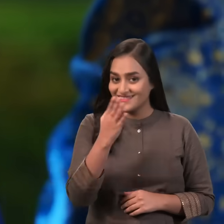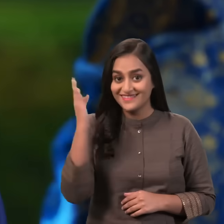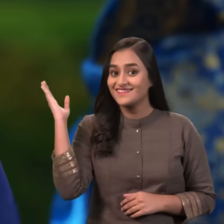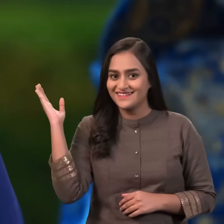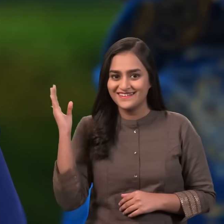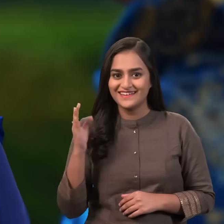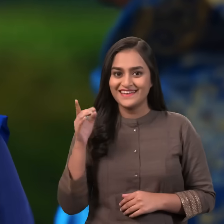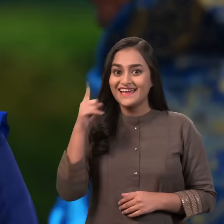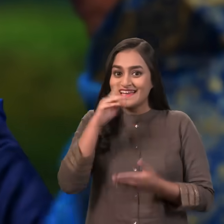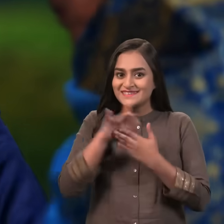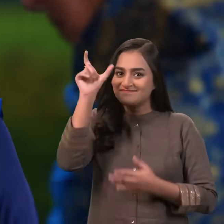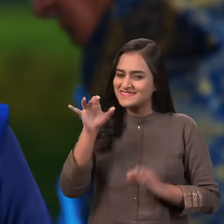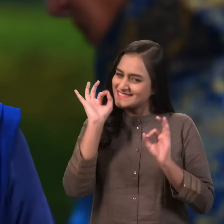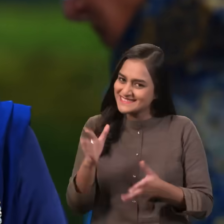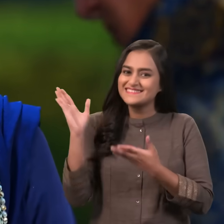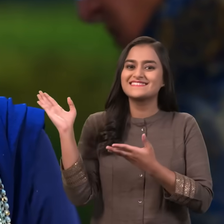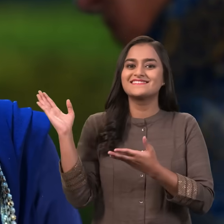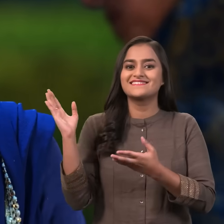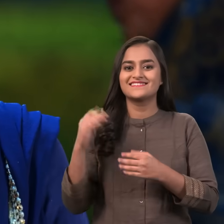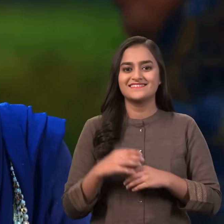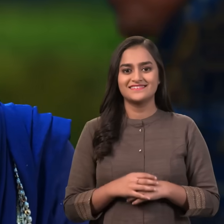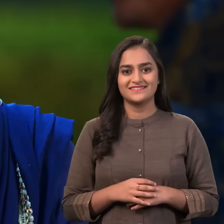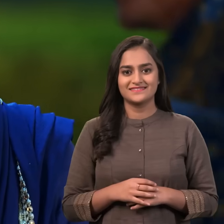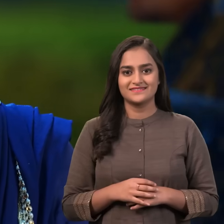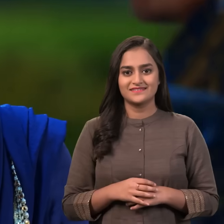देख लिया, ऐसी है हमारी हीर,